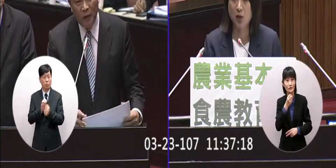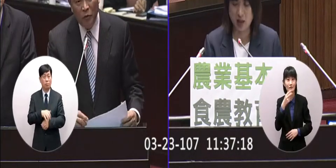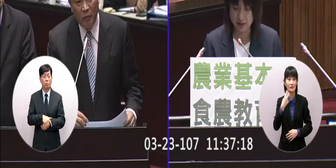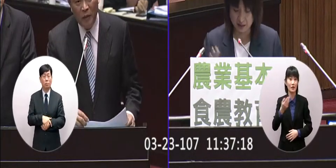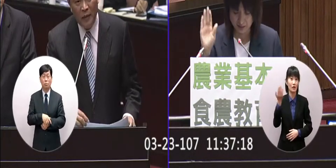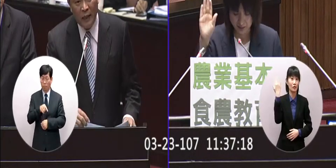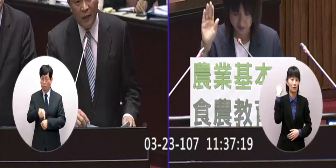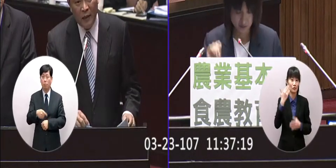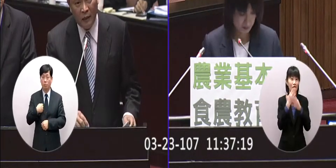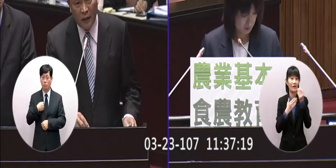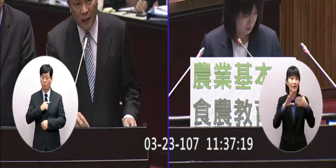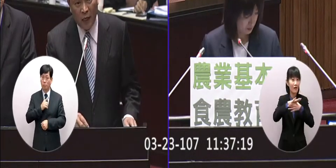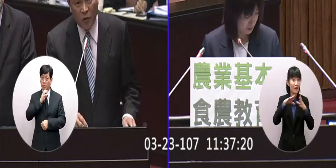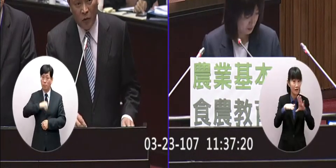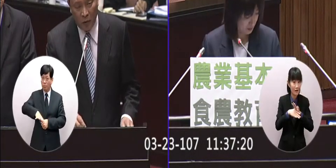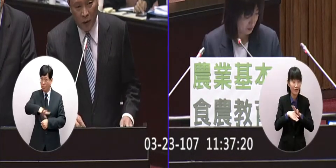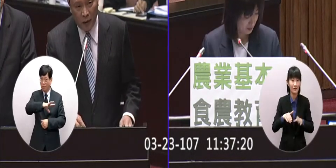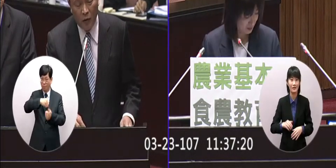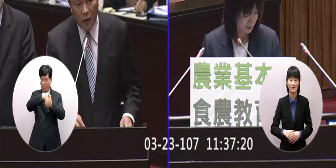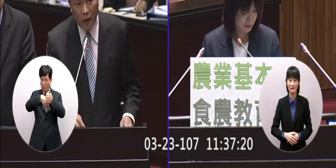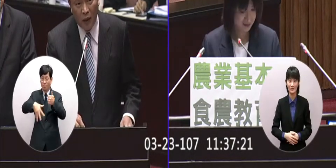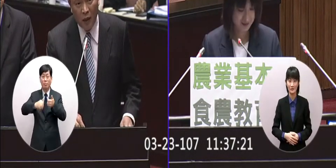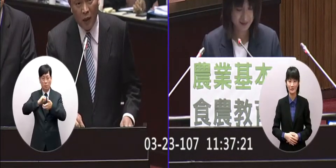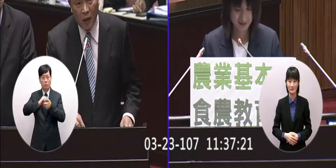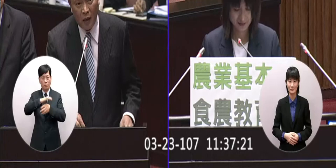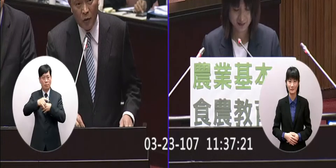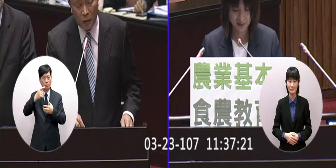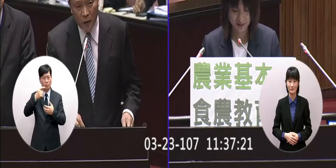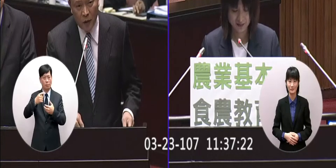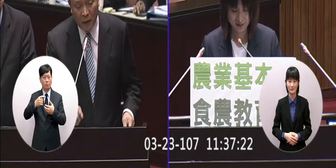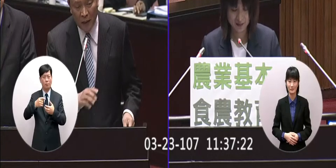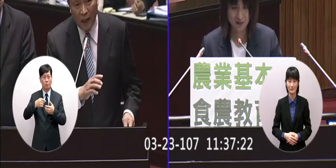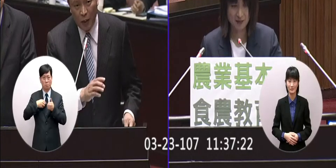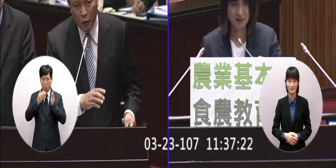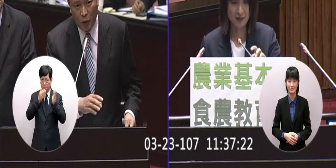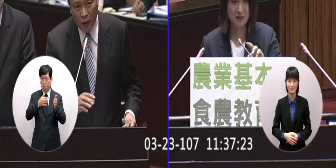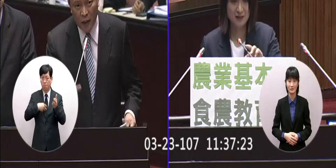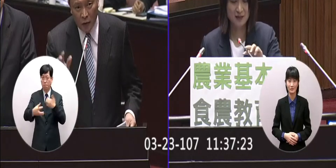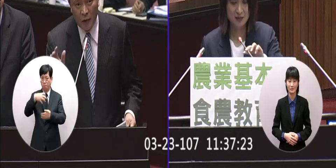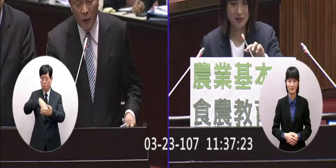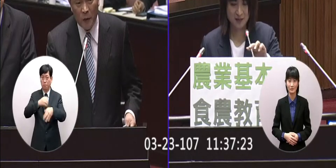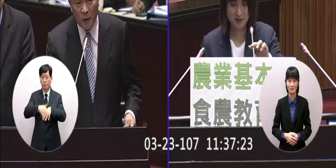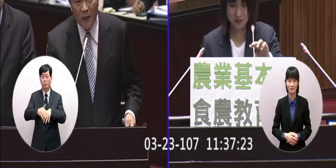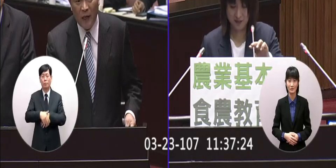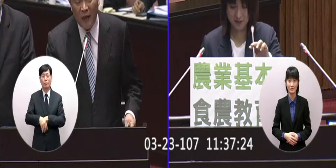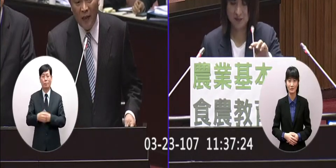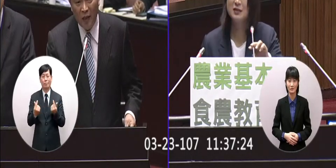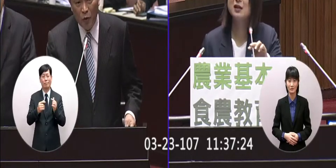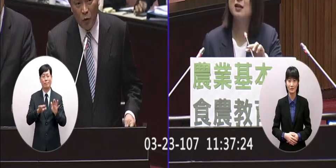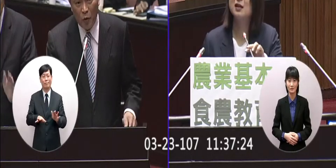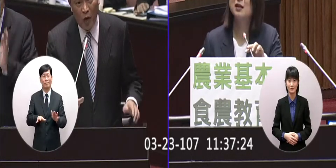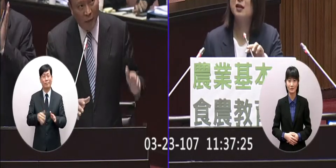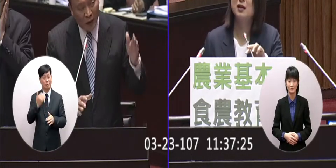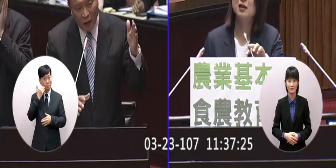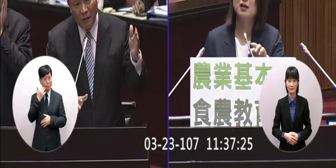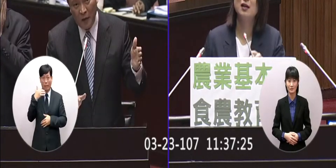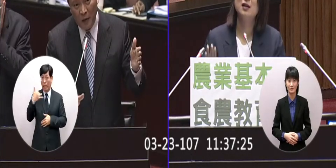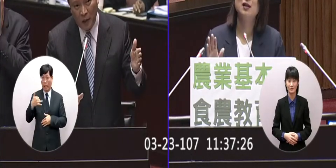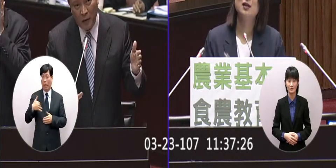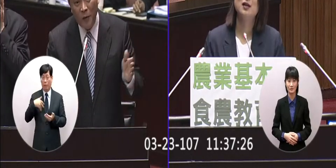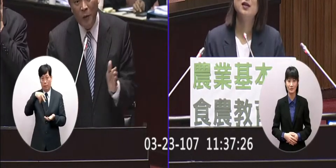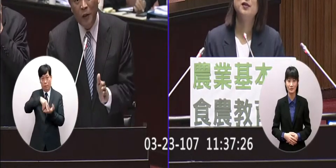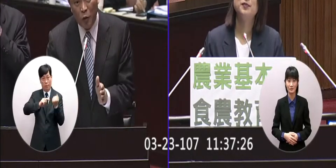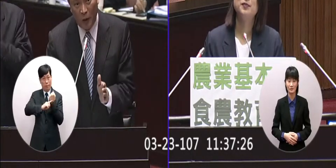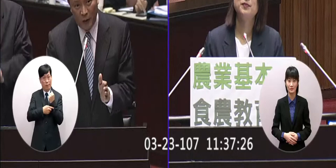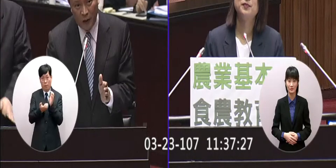这个部分我们在整体的架构，我们一定会从这个方向来做。尤其是现在，如果说还没到立法